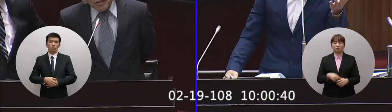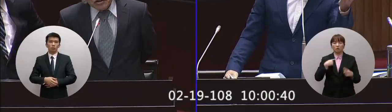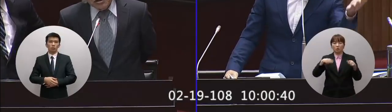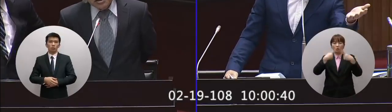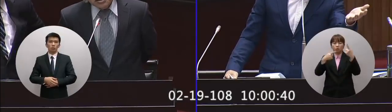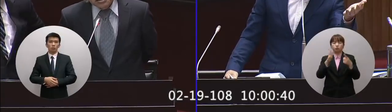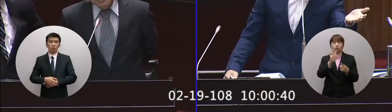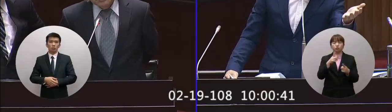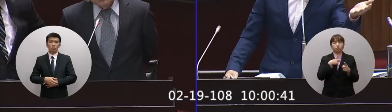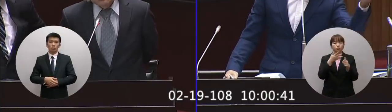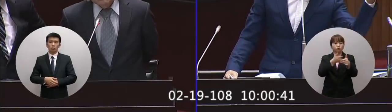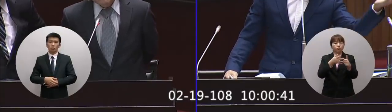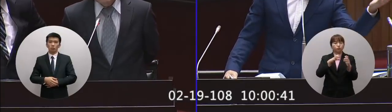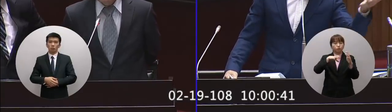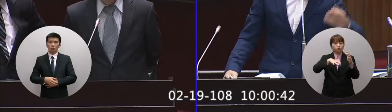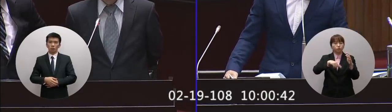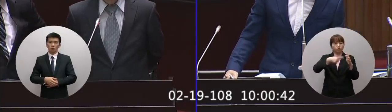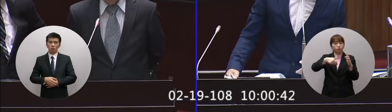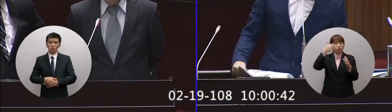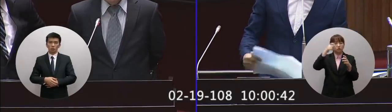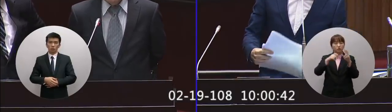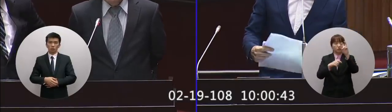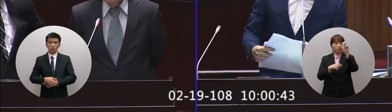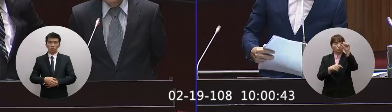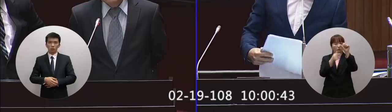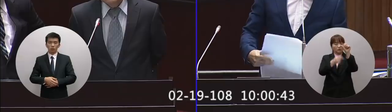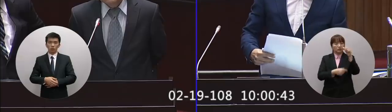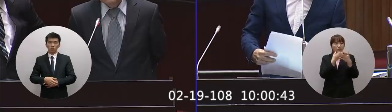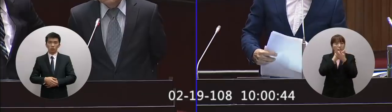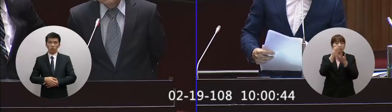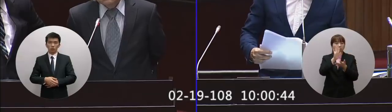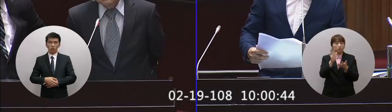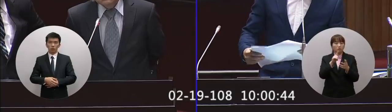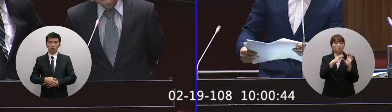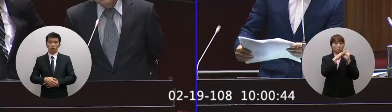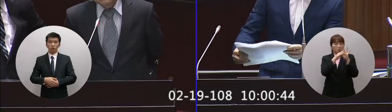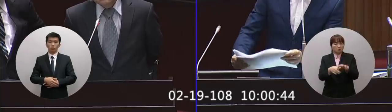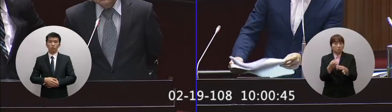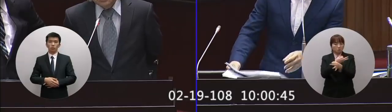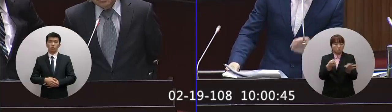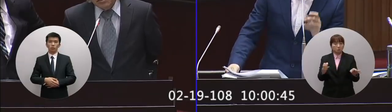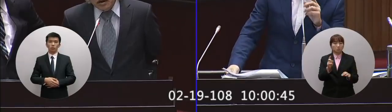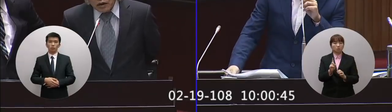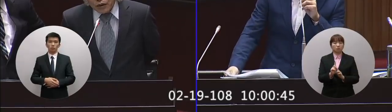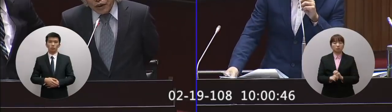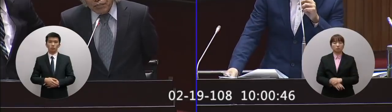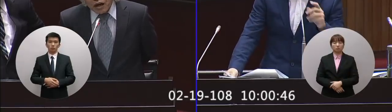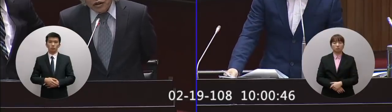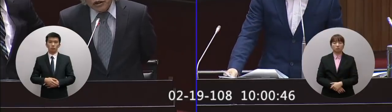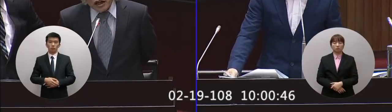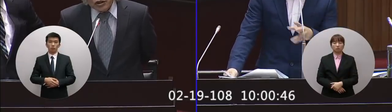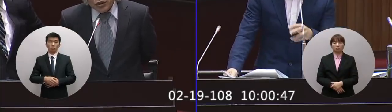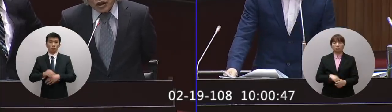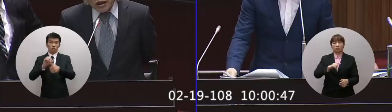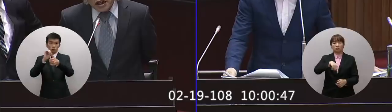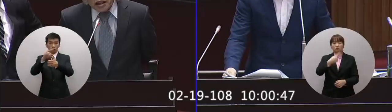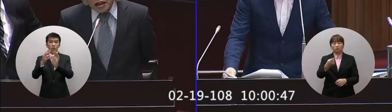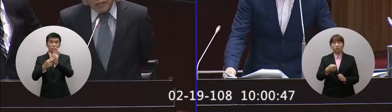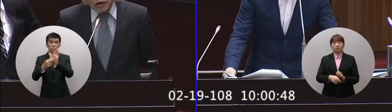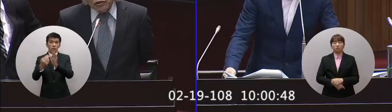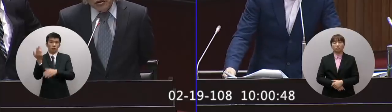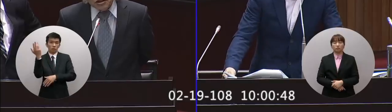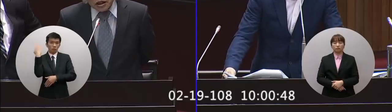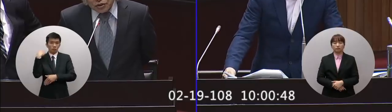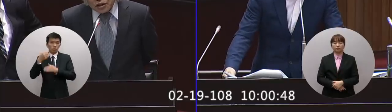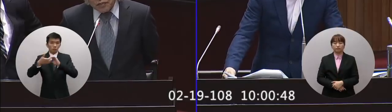对两万的标准。 我想问的是院长。这25亿不能省吗？还是我们就继续发？ 不，我跟委员报告，接下来下一题有一个